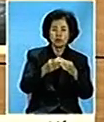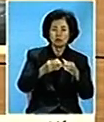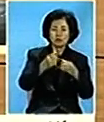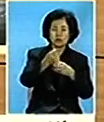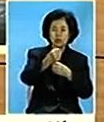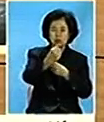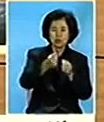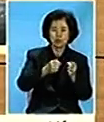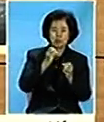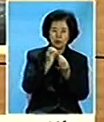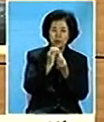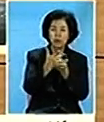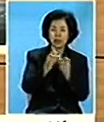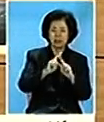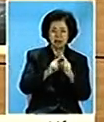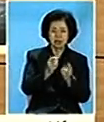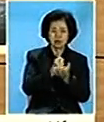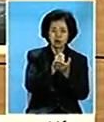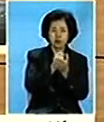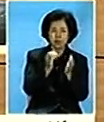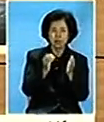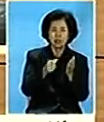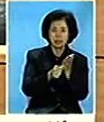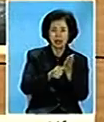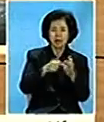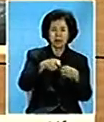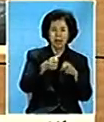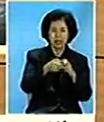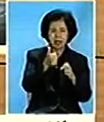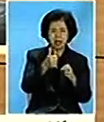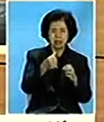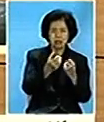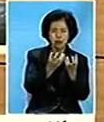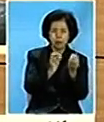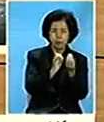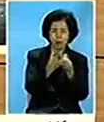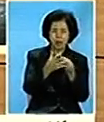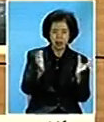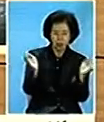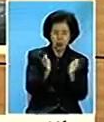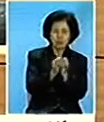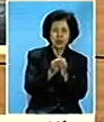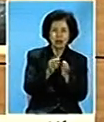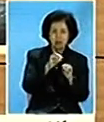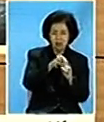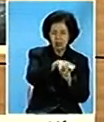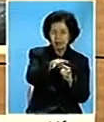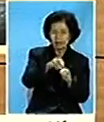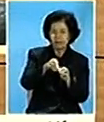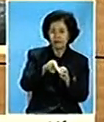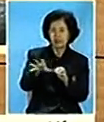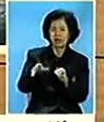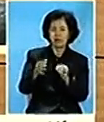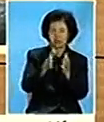ดระยองเขาได้รวมตัวกันแก้ปัญหาโดยการเอาผลไม้ที่มีมากมายแต่ละปีเนี่ยมารวมตัวกันและกระจายไปสู่ส่วนอื่นของประเทศไทย